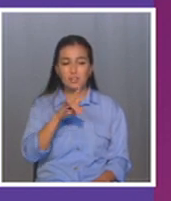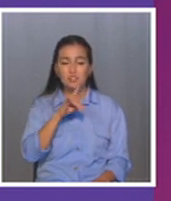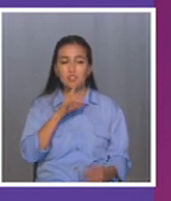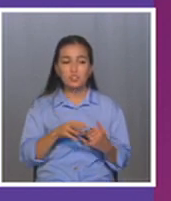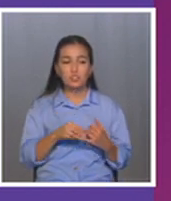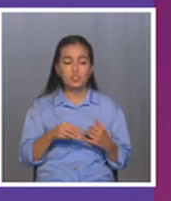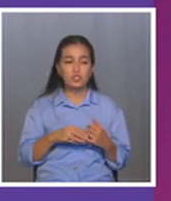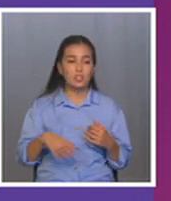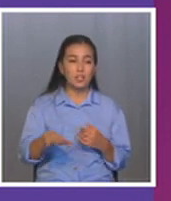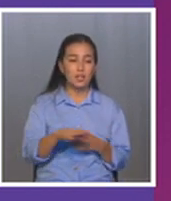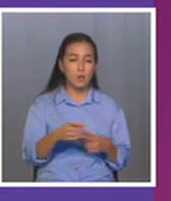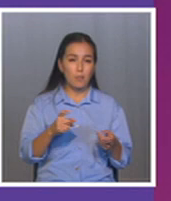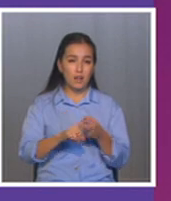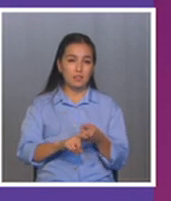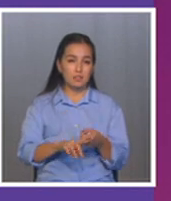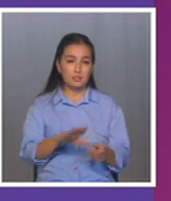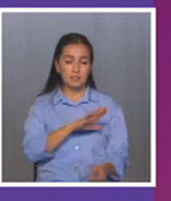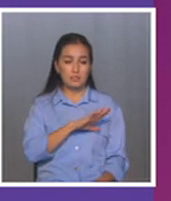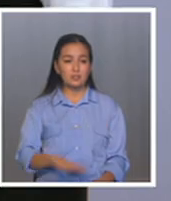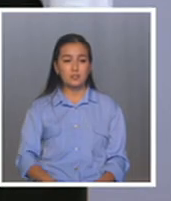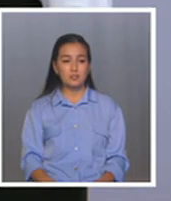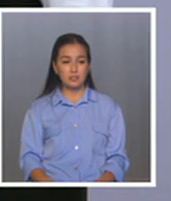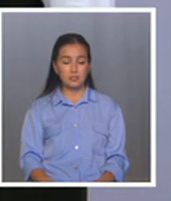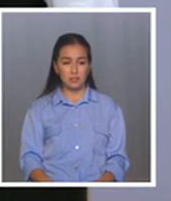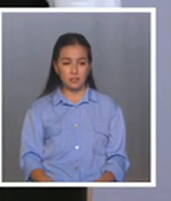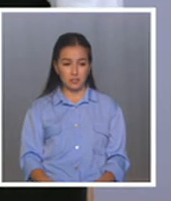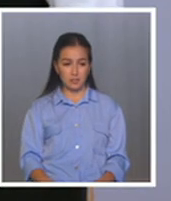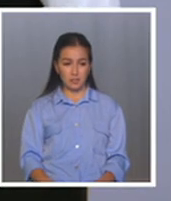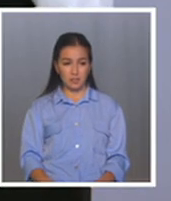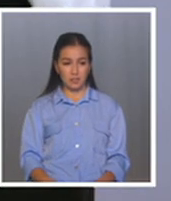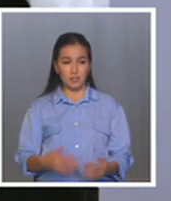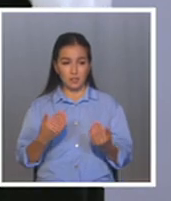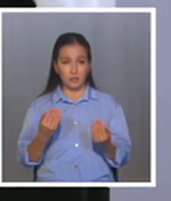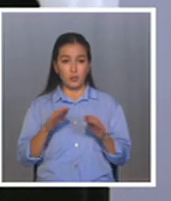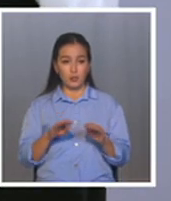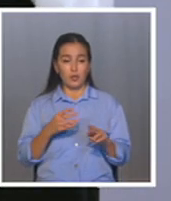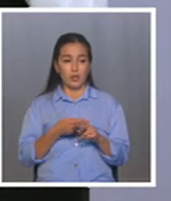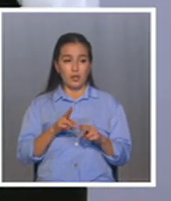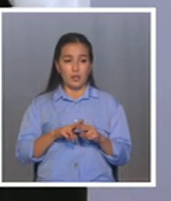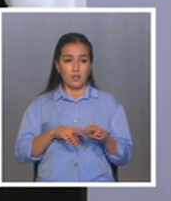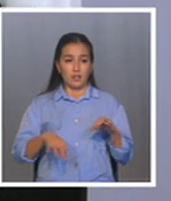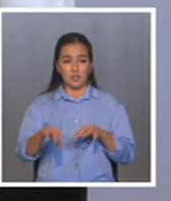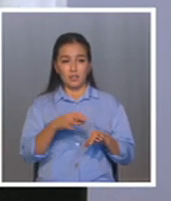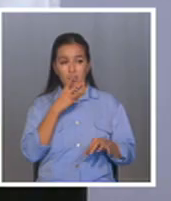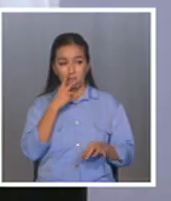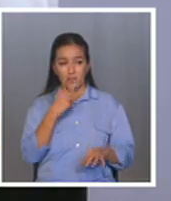оңтүстік Қазақстан жерін байланыстырған екен. Ал енді оқушылар, осыны картадан қарап жіберейік.